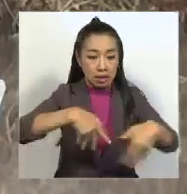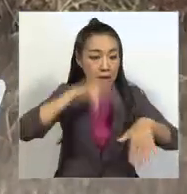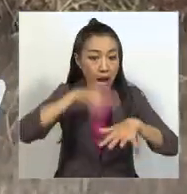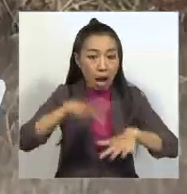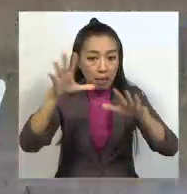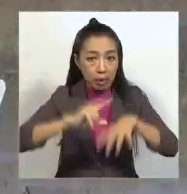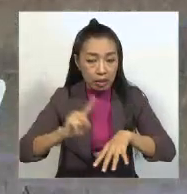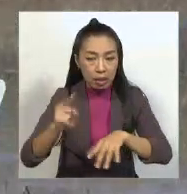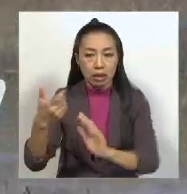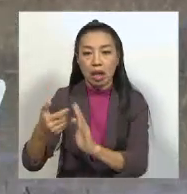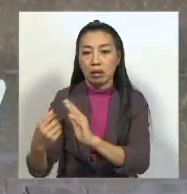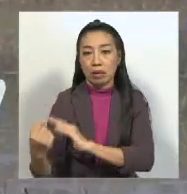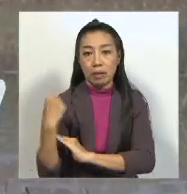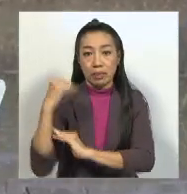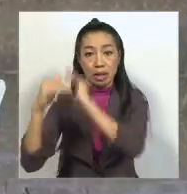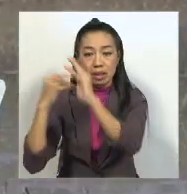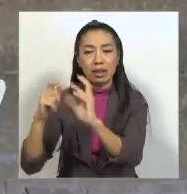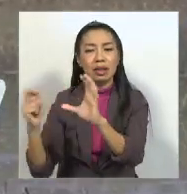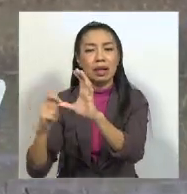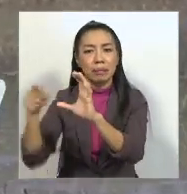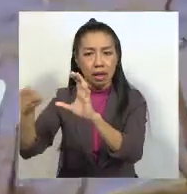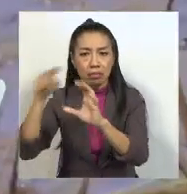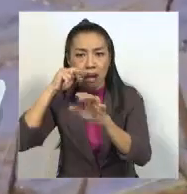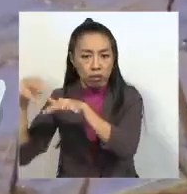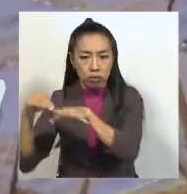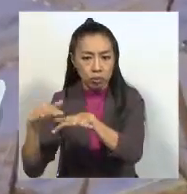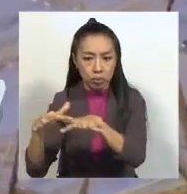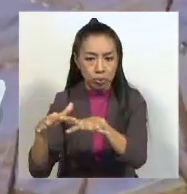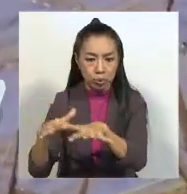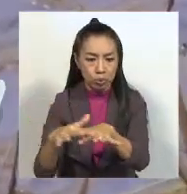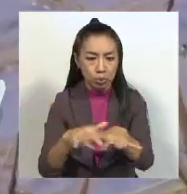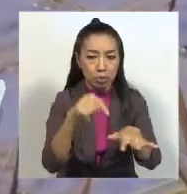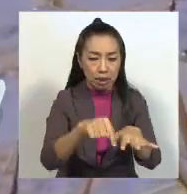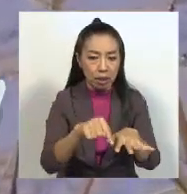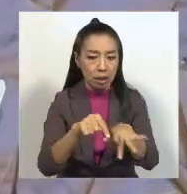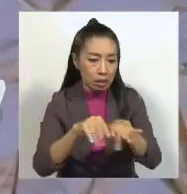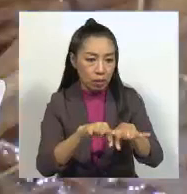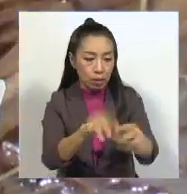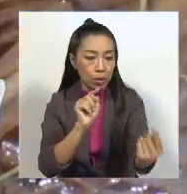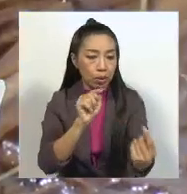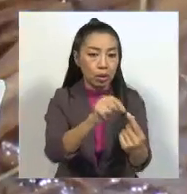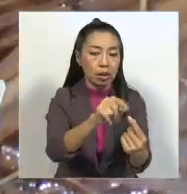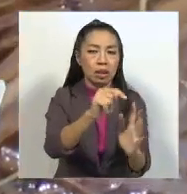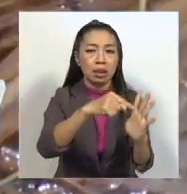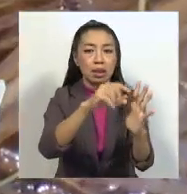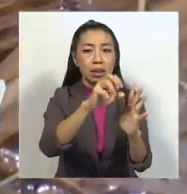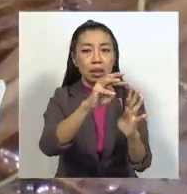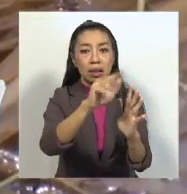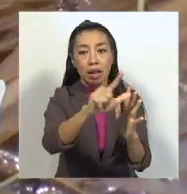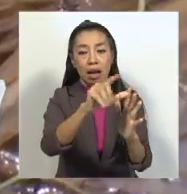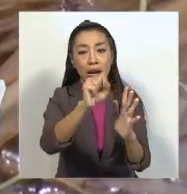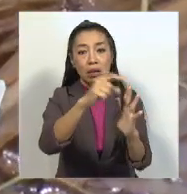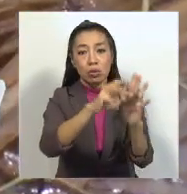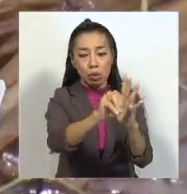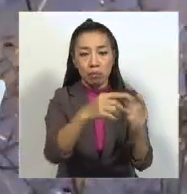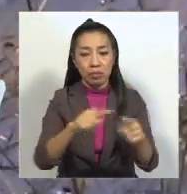ากจังหวัดอำนาจเจริญนะครับผ่านลำเซบกแล้วก็จะไปไหลลงที่ตาลสุมนะครับแต่ว่าช่วงที่ฝนตกหนักที่อำนาจเจริญที่ดอนม